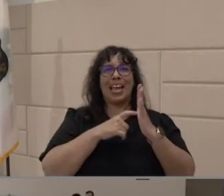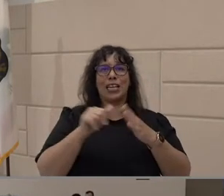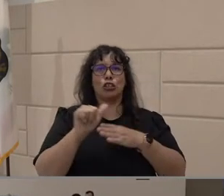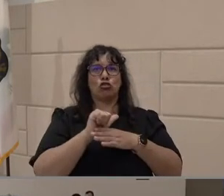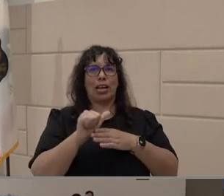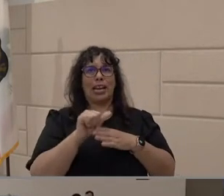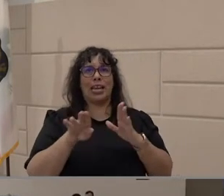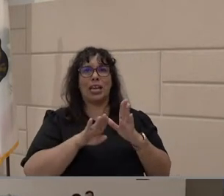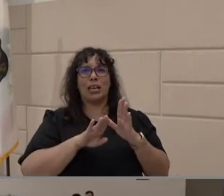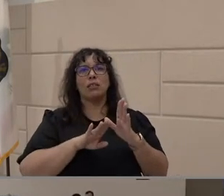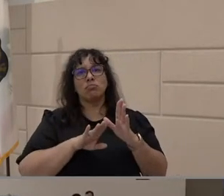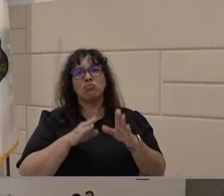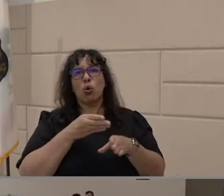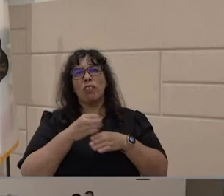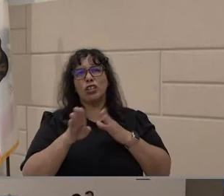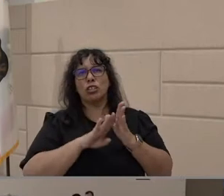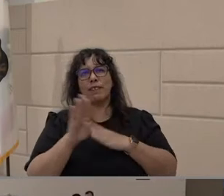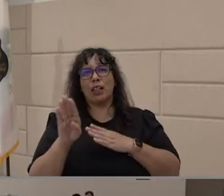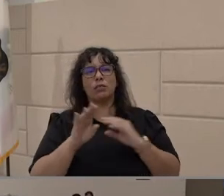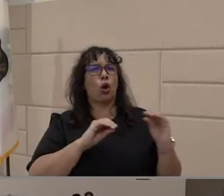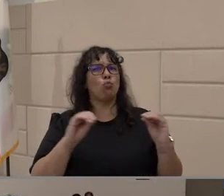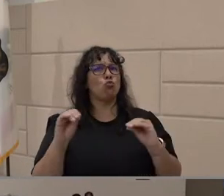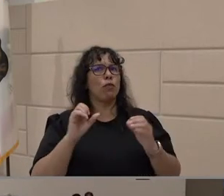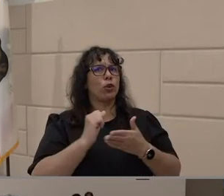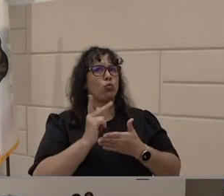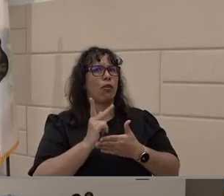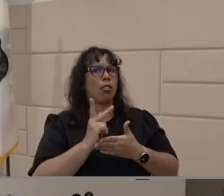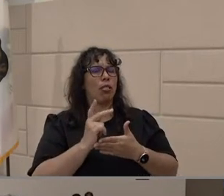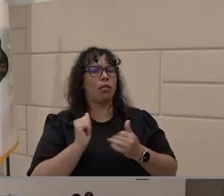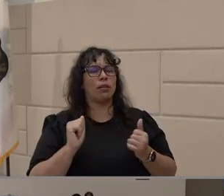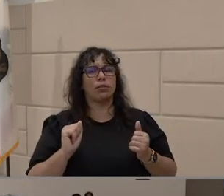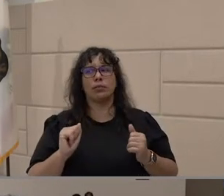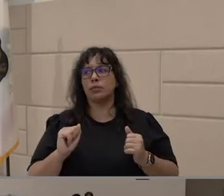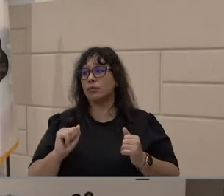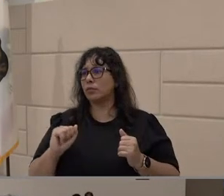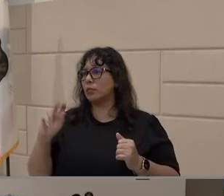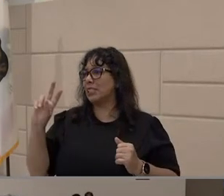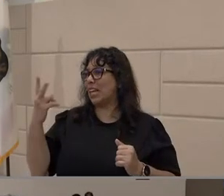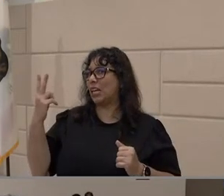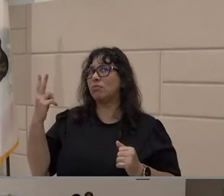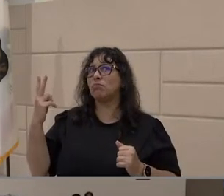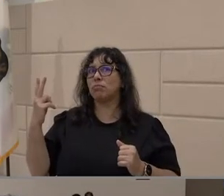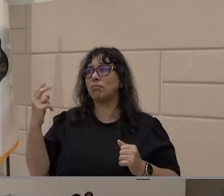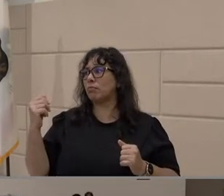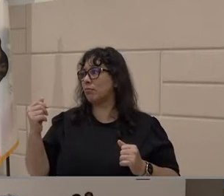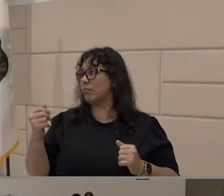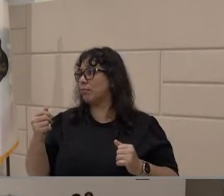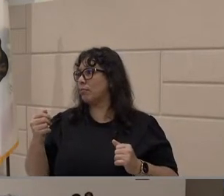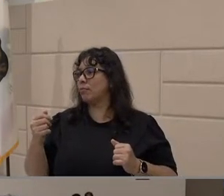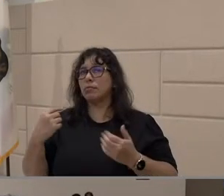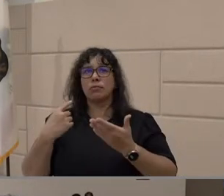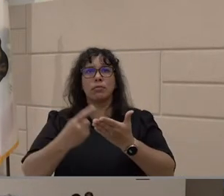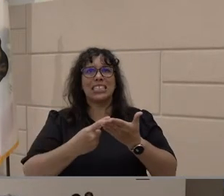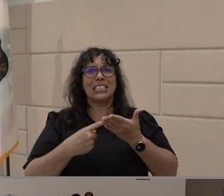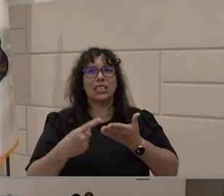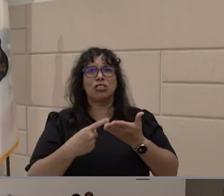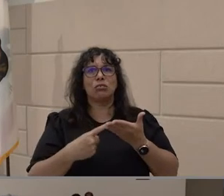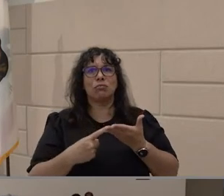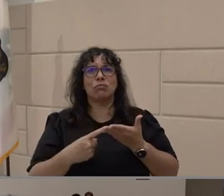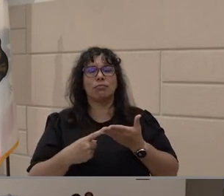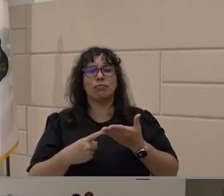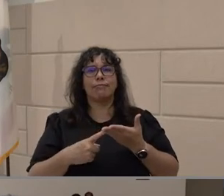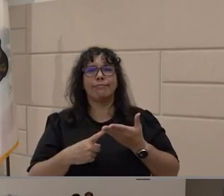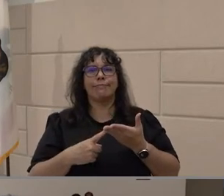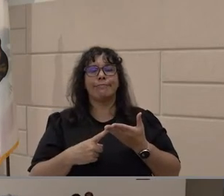ការនិយាយពីការសេចក្តីយល់ព្រមរបស់គ្រូមានការយល់ព្រមជ